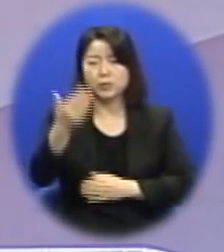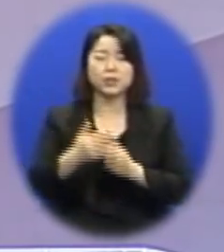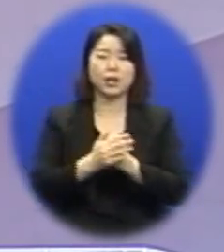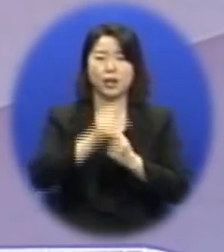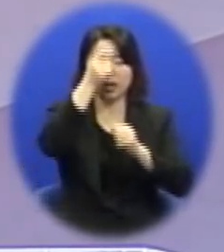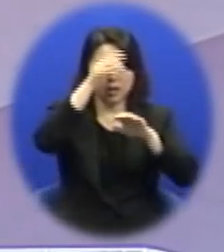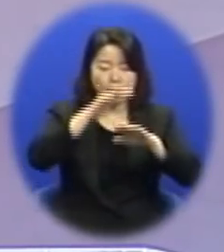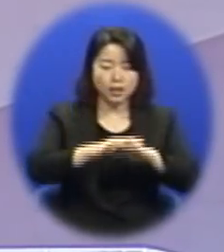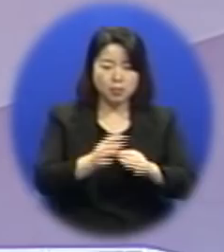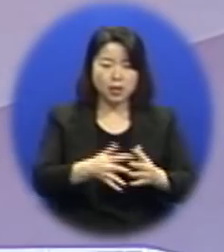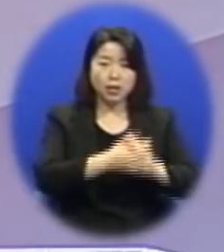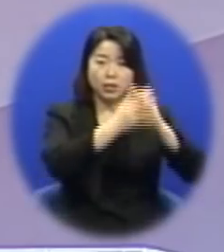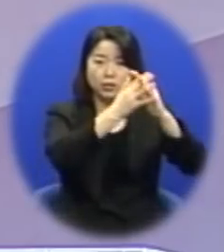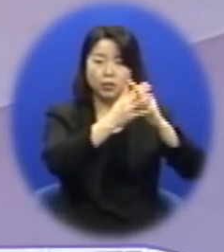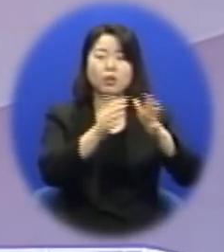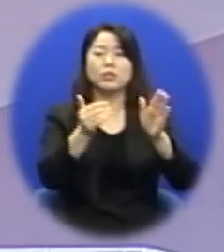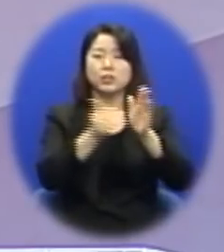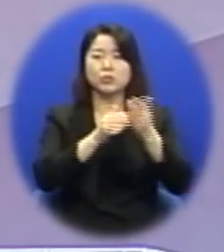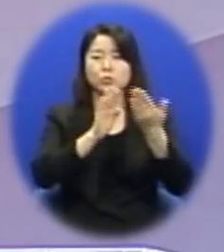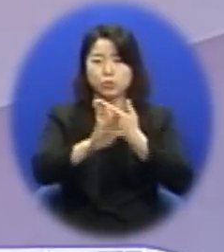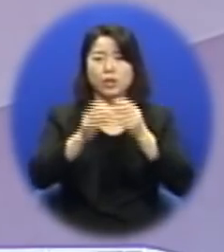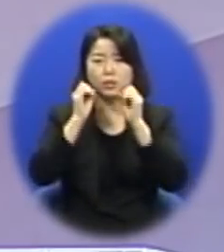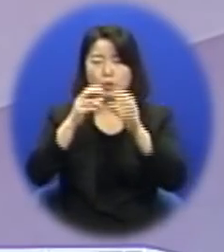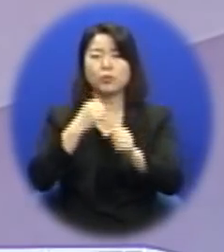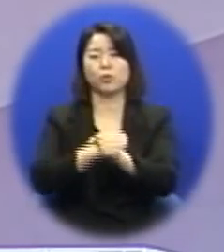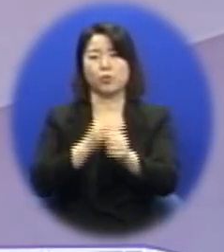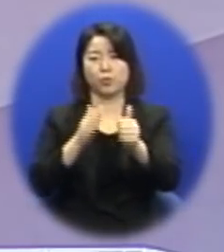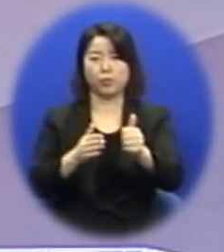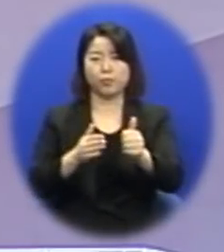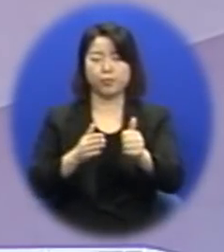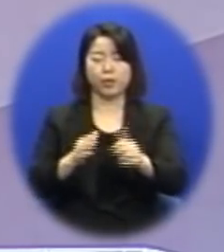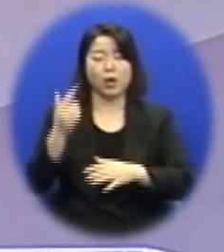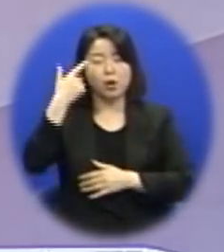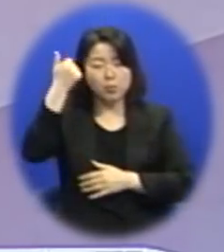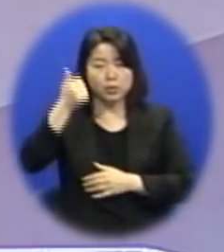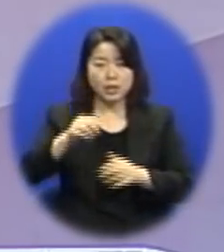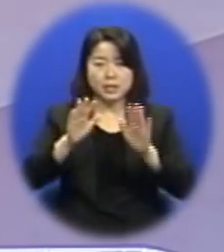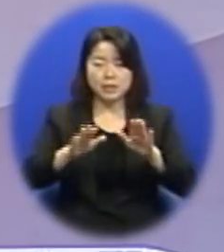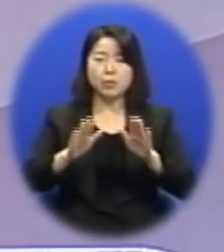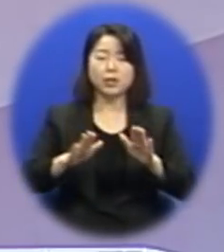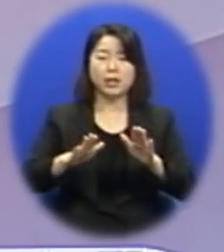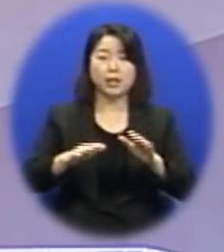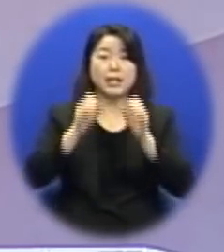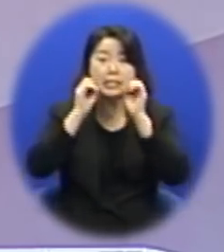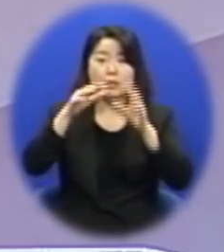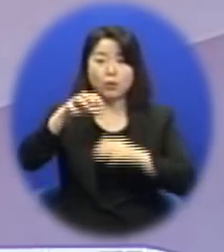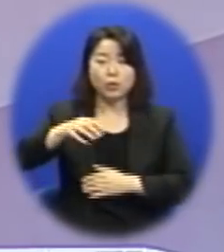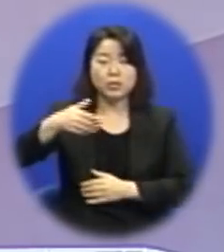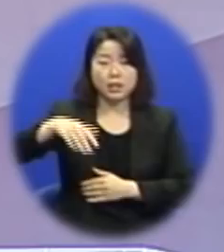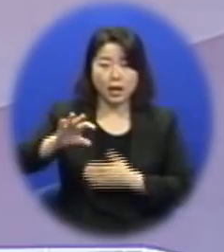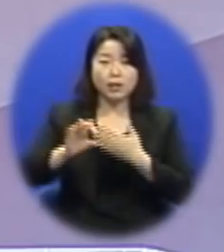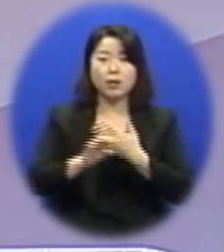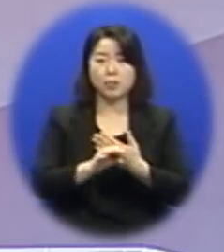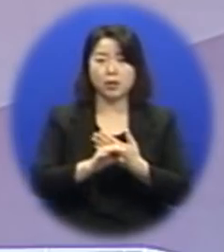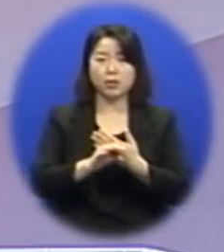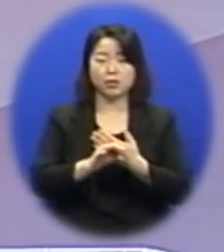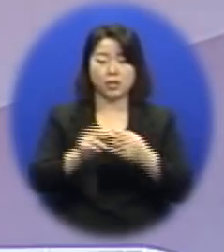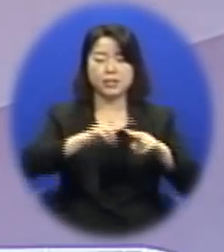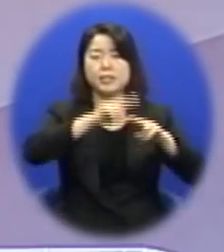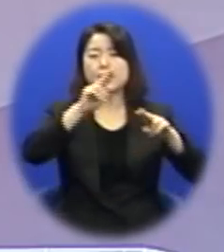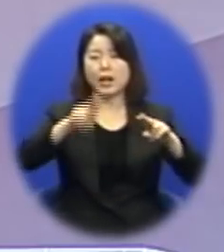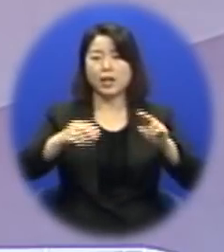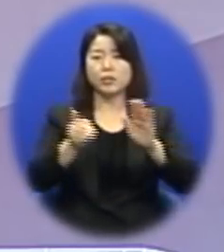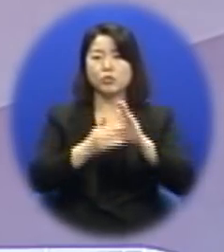끝내고 선교 합시다 목사님 이번에 선교지 가실 거면 아예 사임